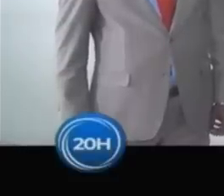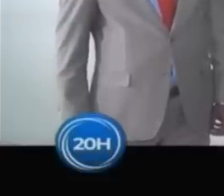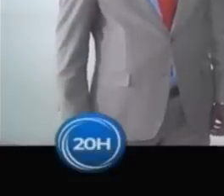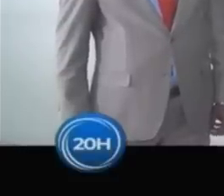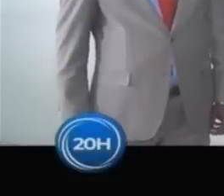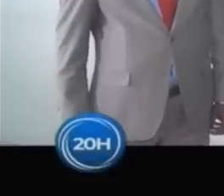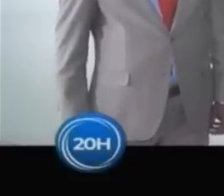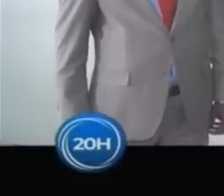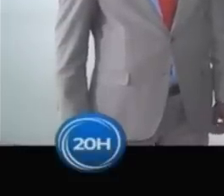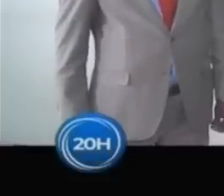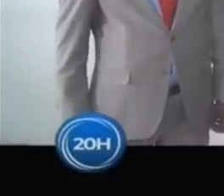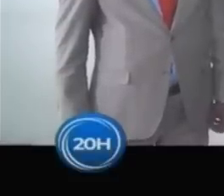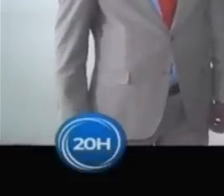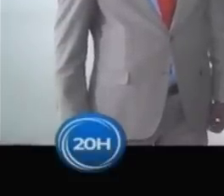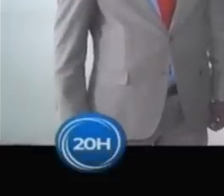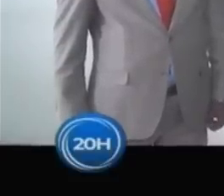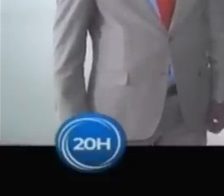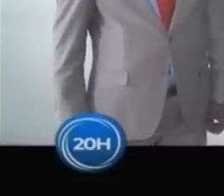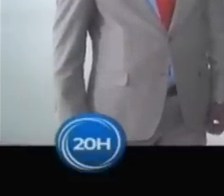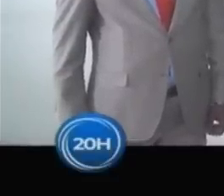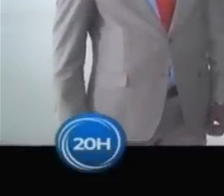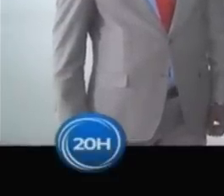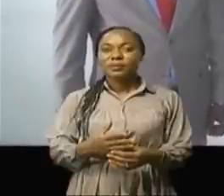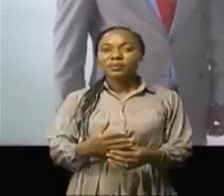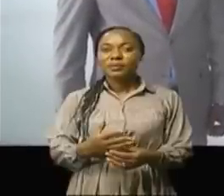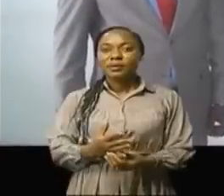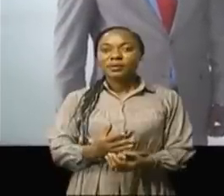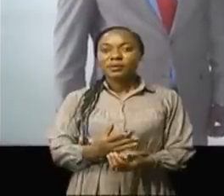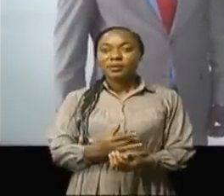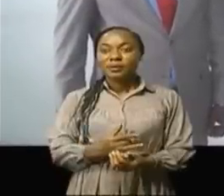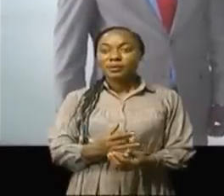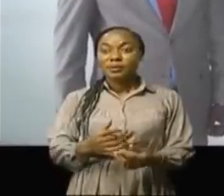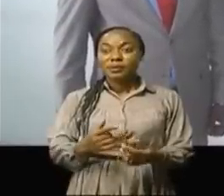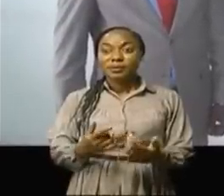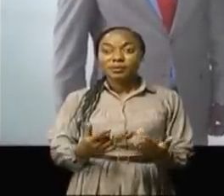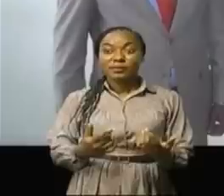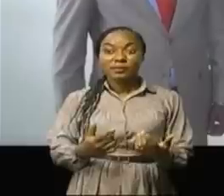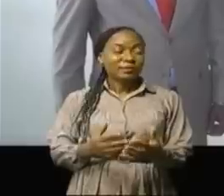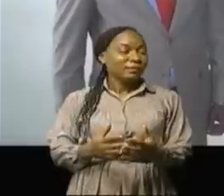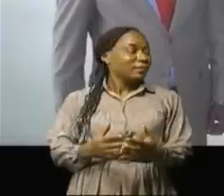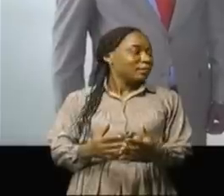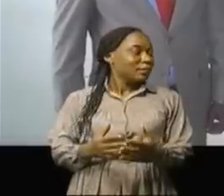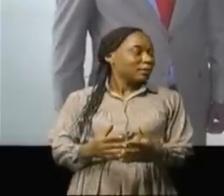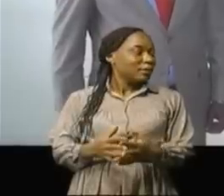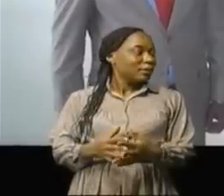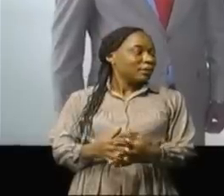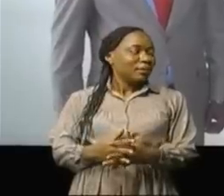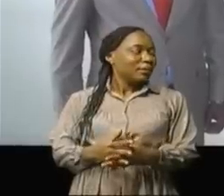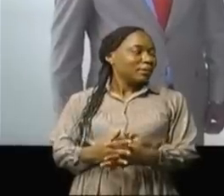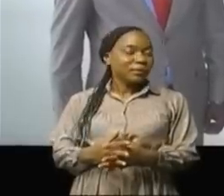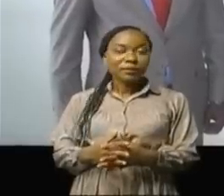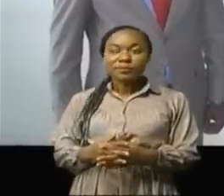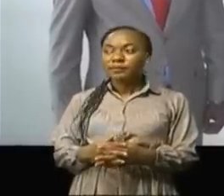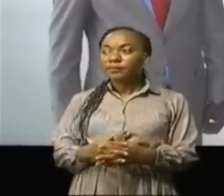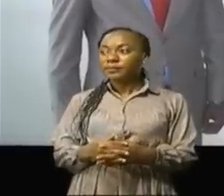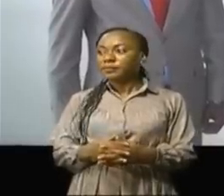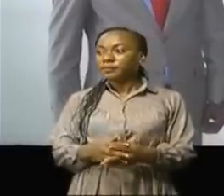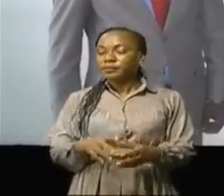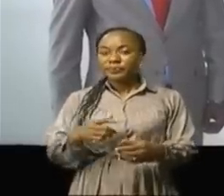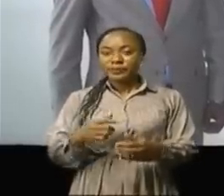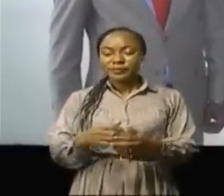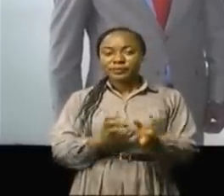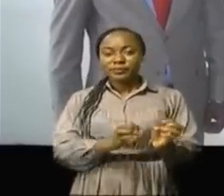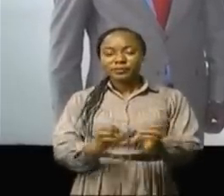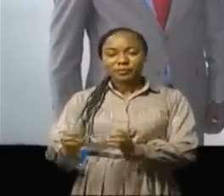de pistes d'appui technique et voire même logistique quant à l'organisation de